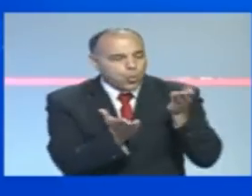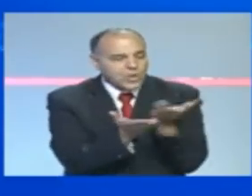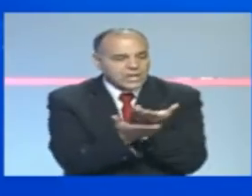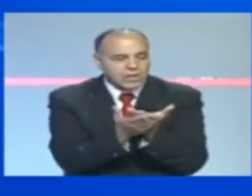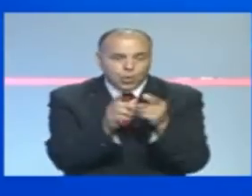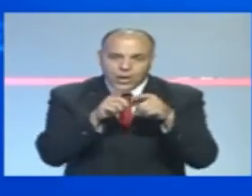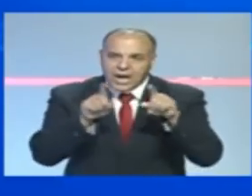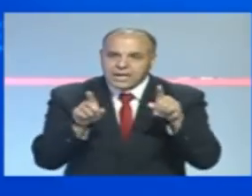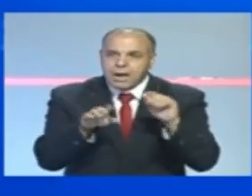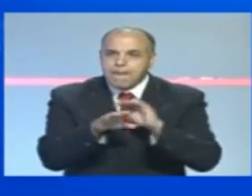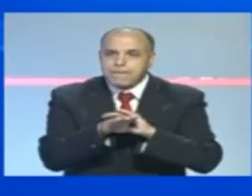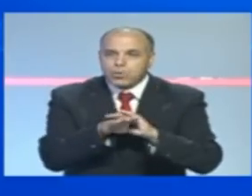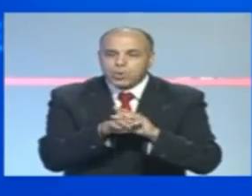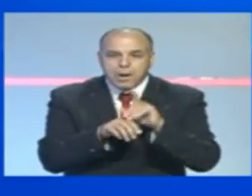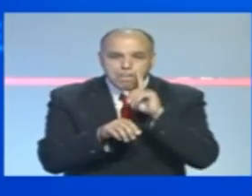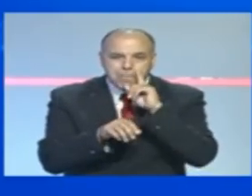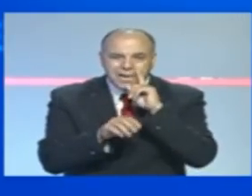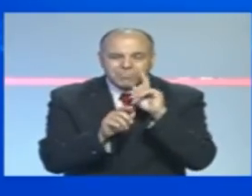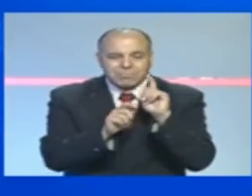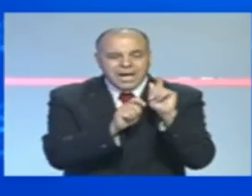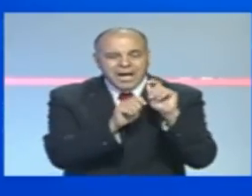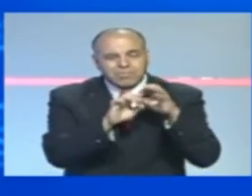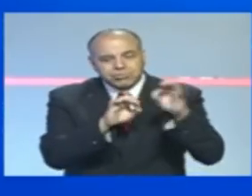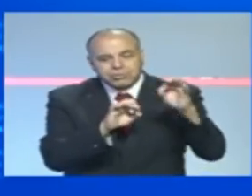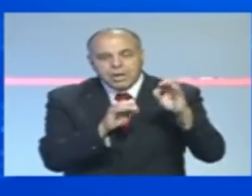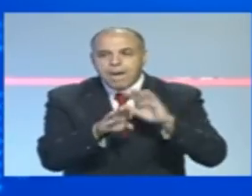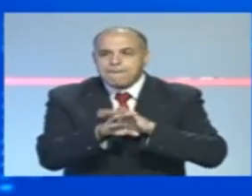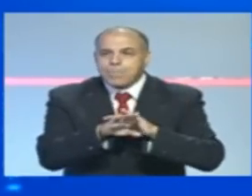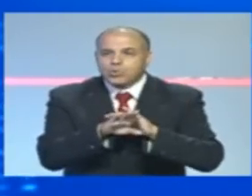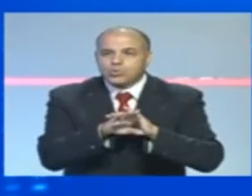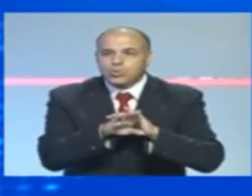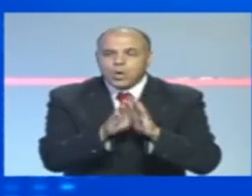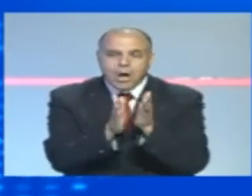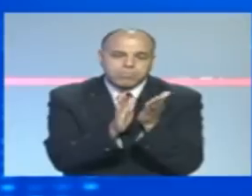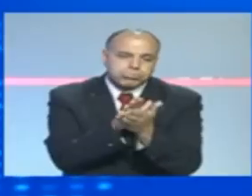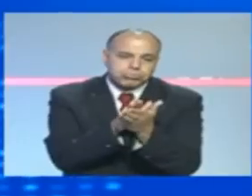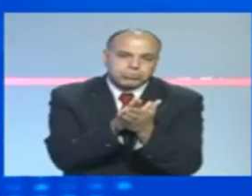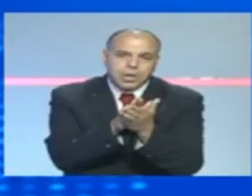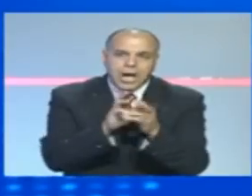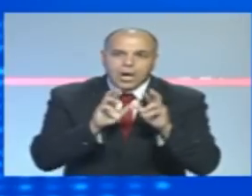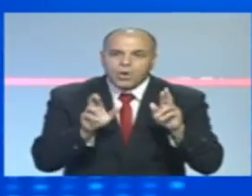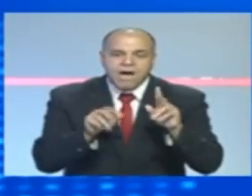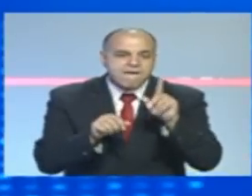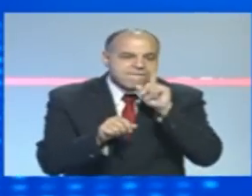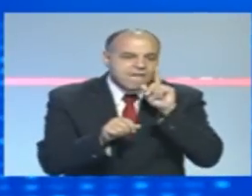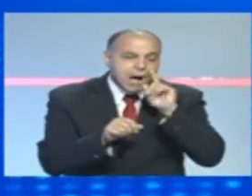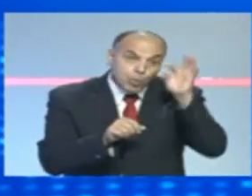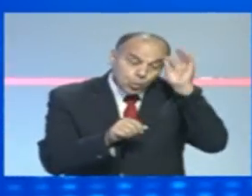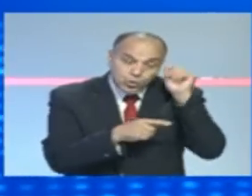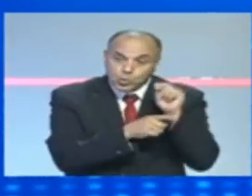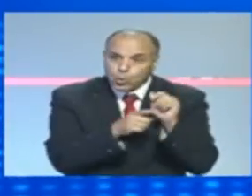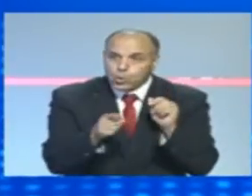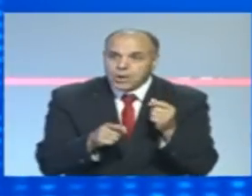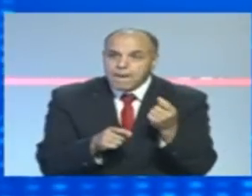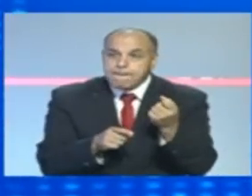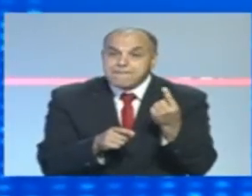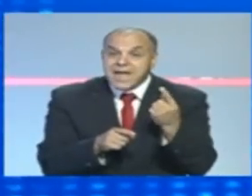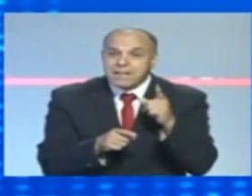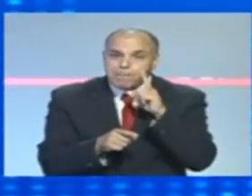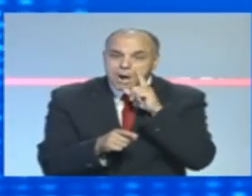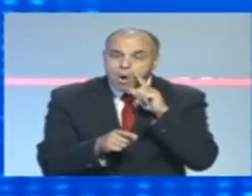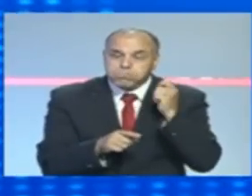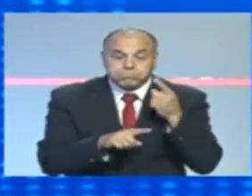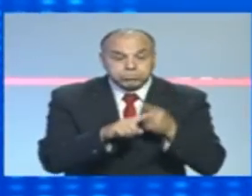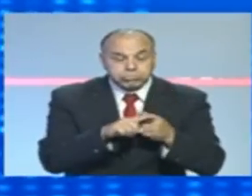حول المراه الكريديت موسوعه تحت عنوان النساء التونسيات مائه امراه وامراه